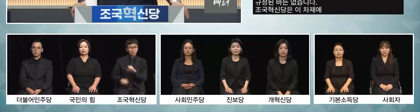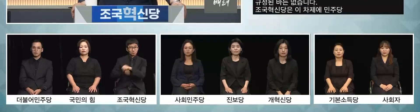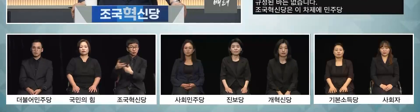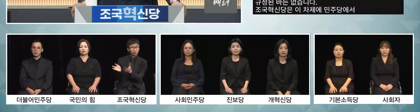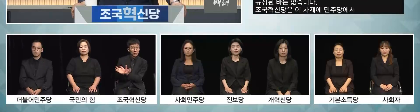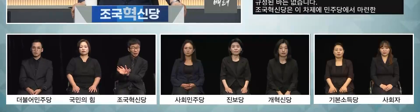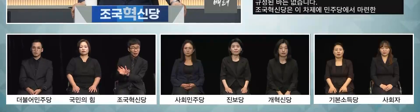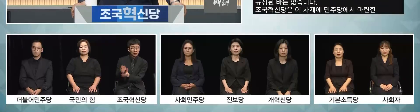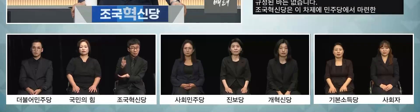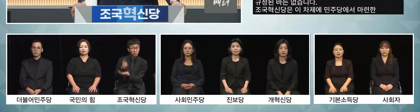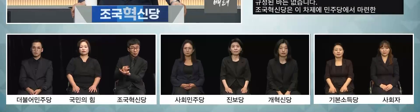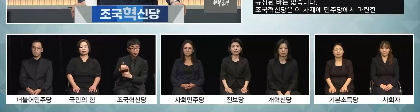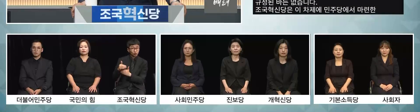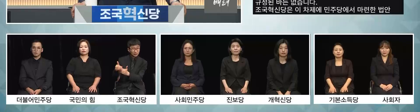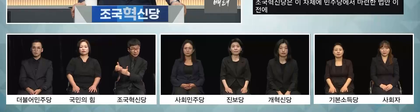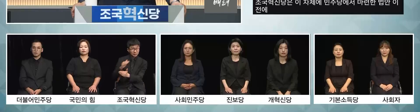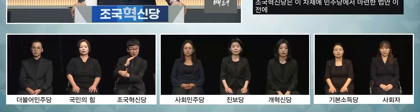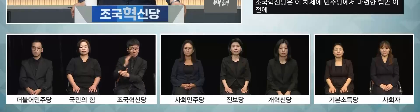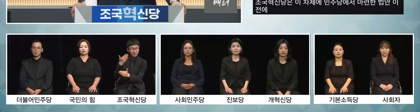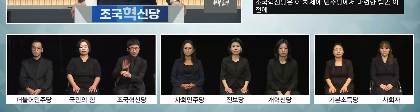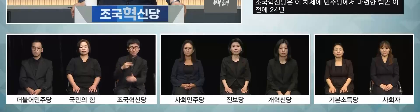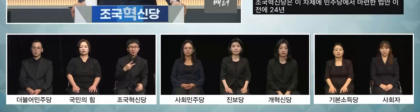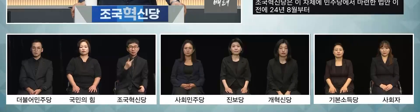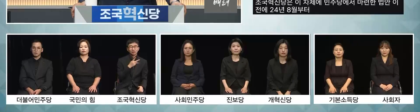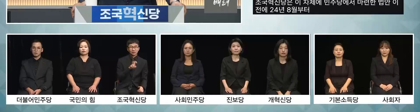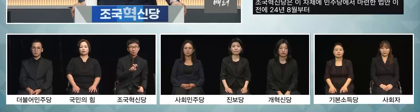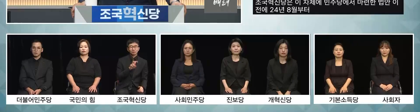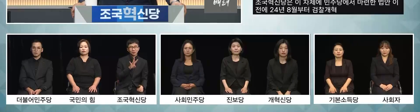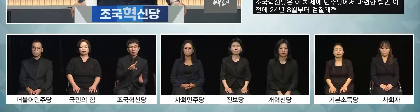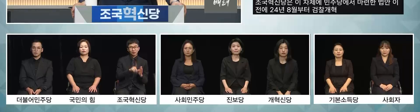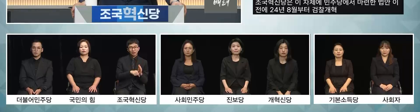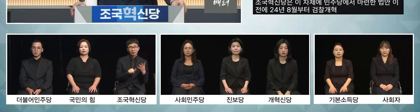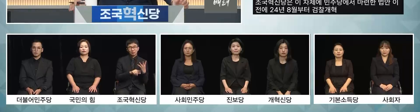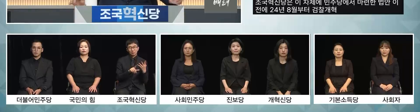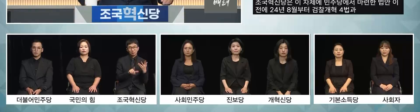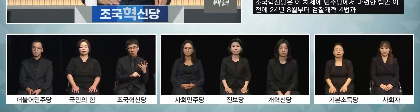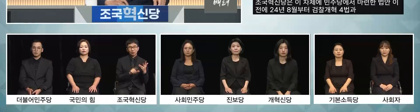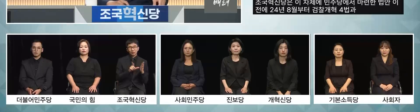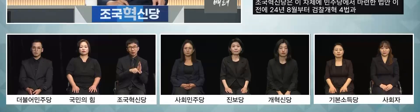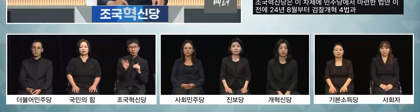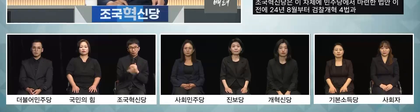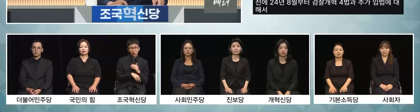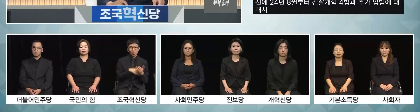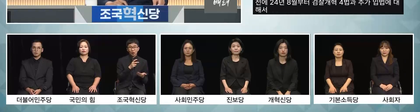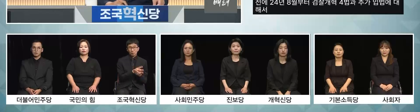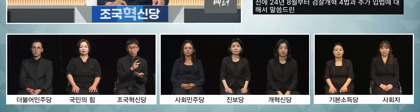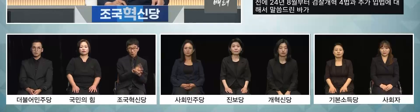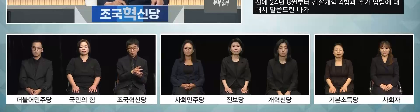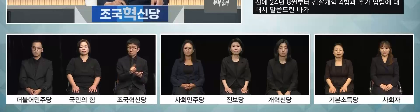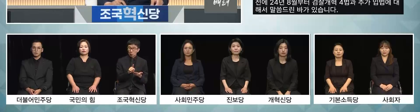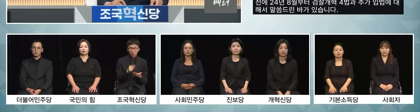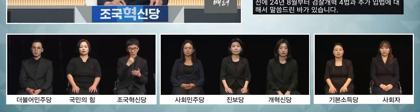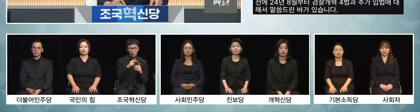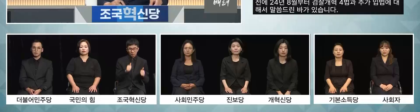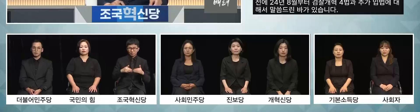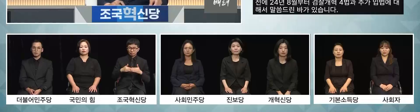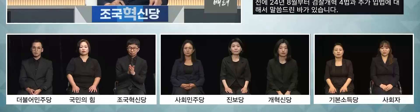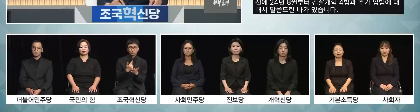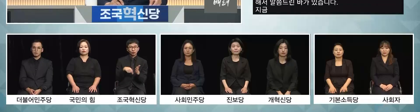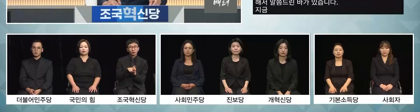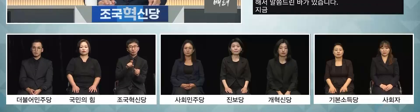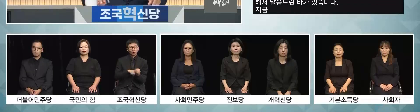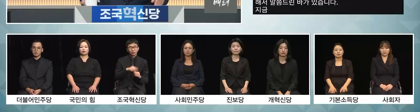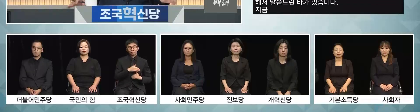법안 이전에 24년 8월부터 검찰개혁 4법과 추가 2법에 대해서 말씀드린 바가 있습니다. 지금